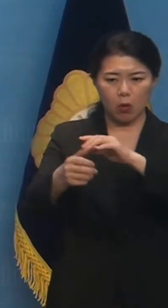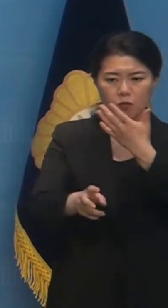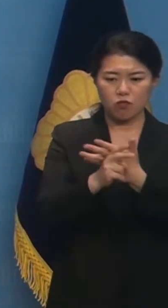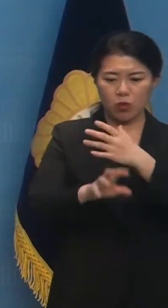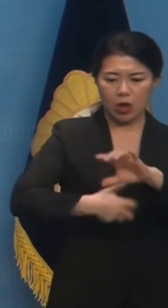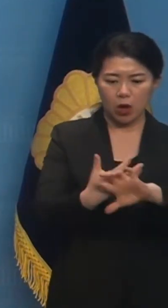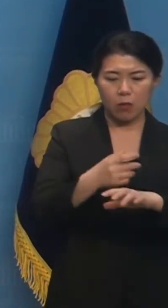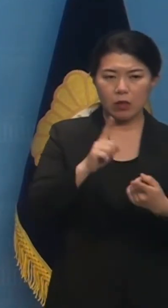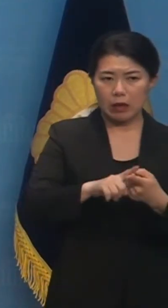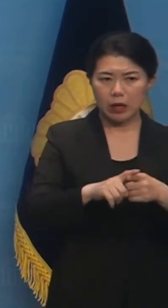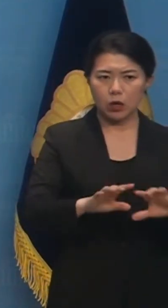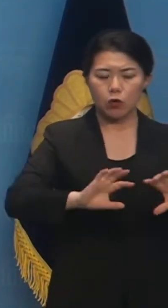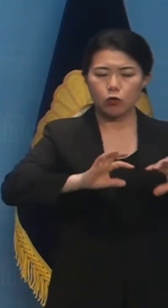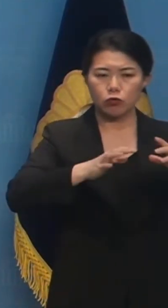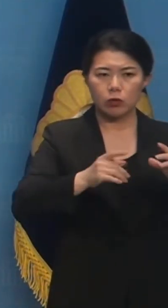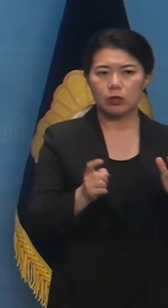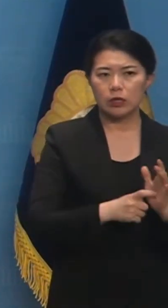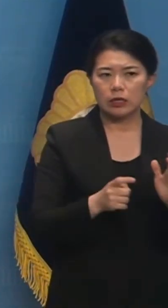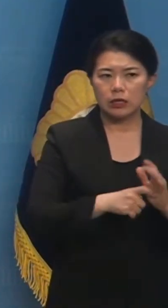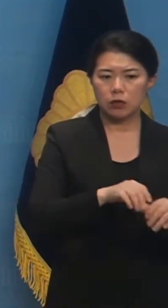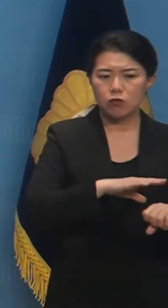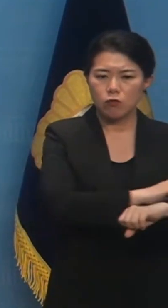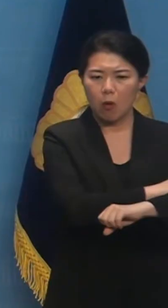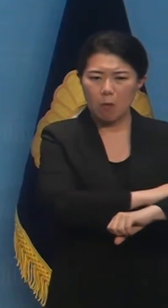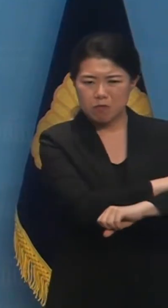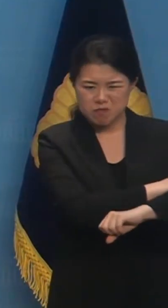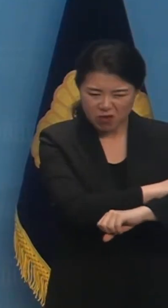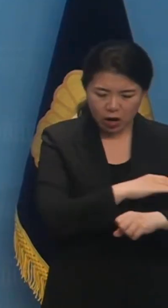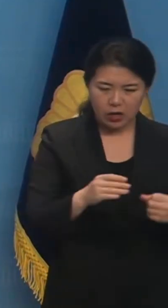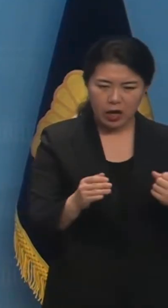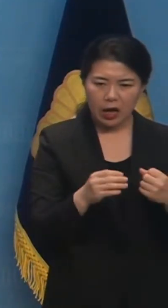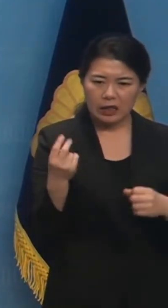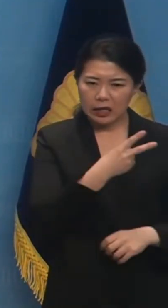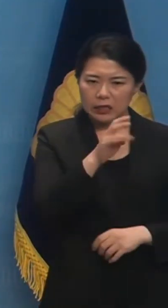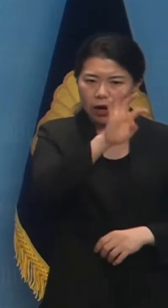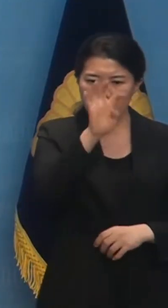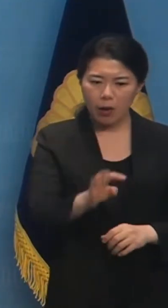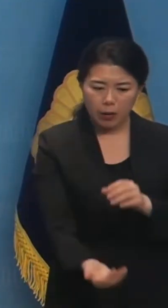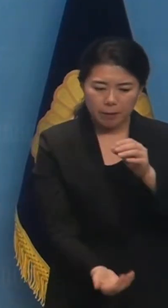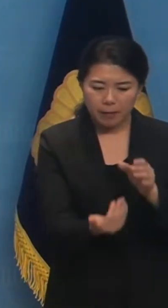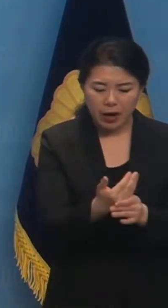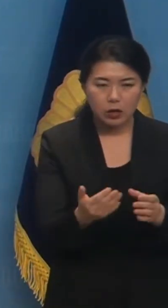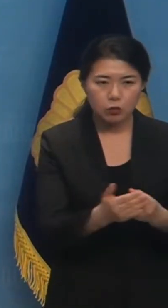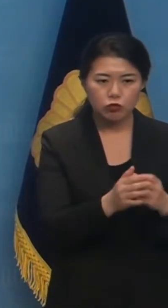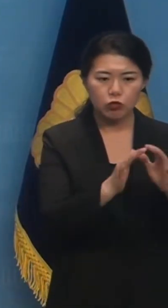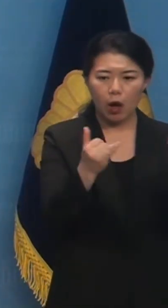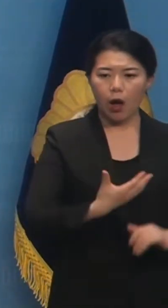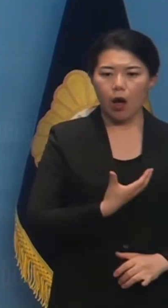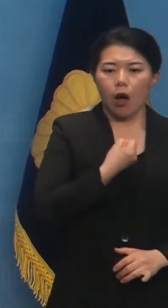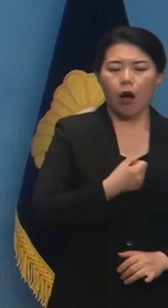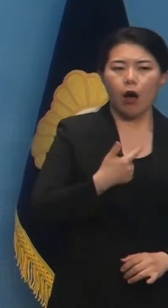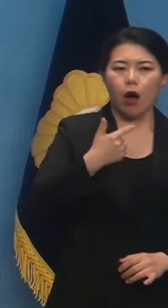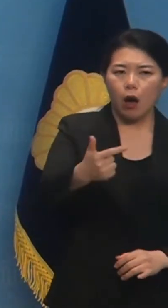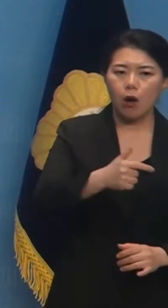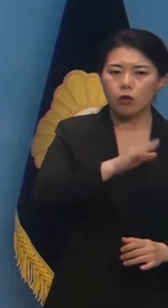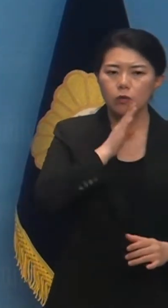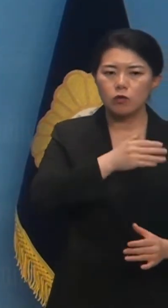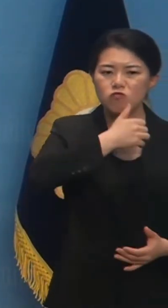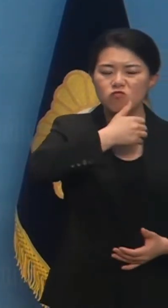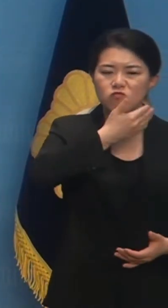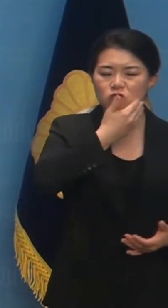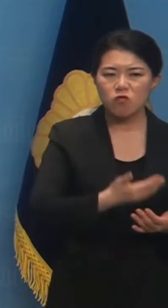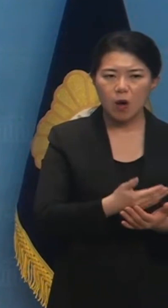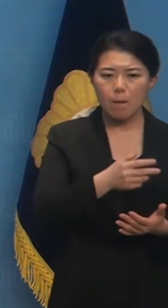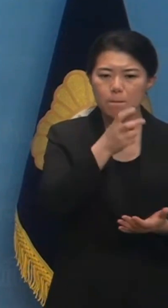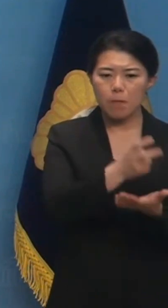대해 국가 긴급권 남용의 역사가 재현하여 국민을 충격에 빠뜨린 중대한 법